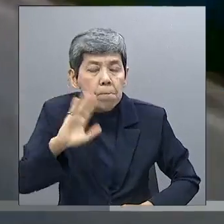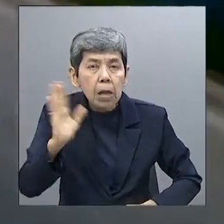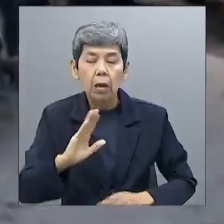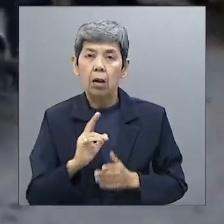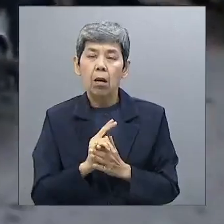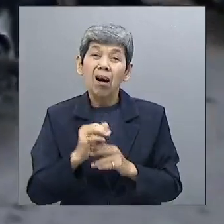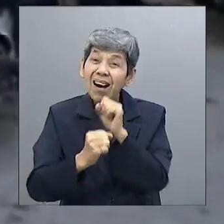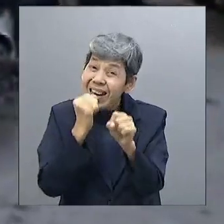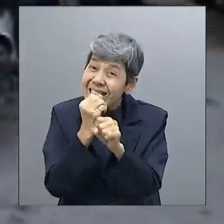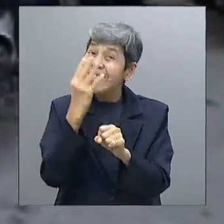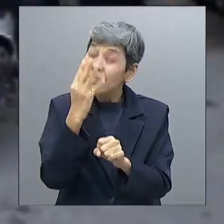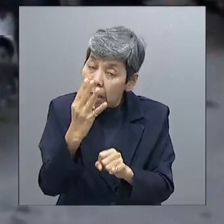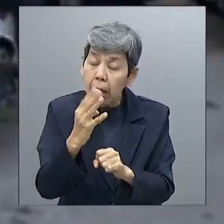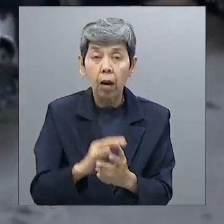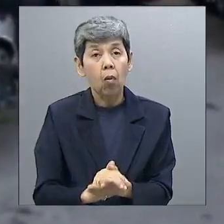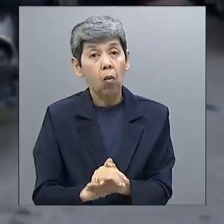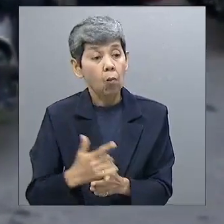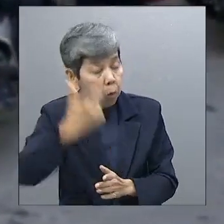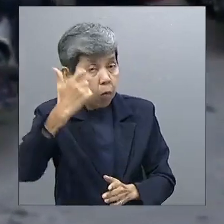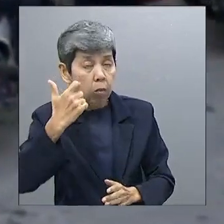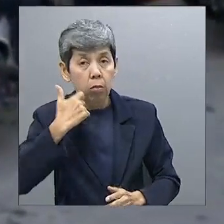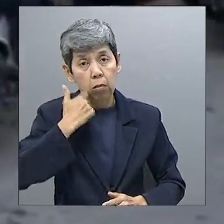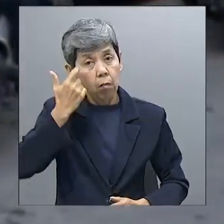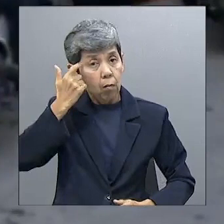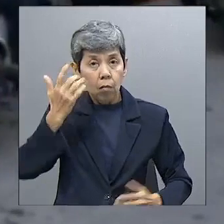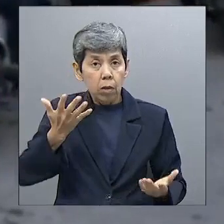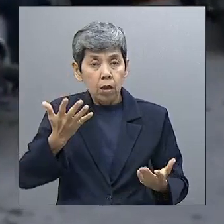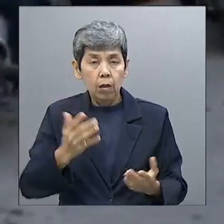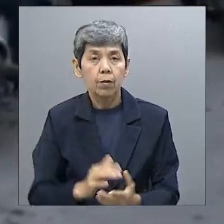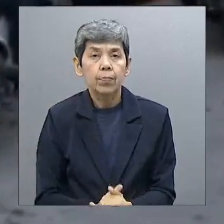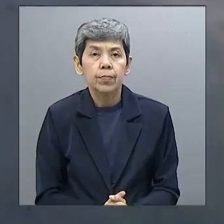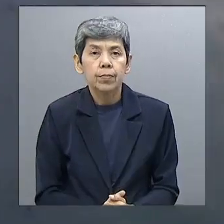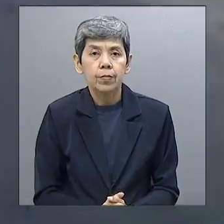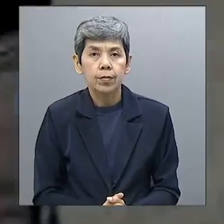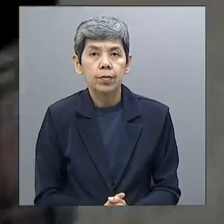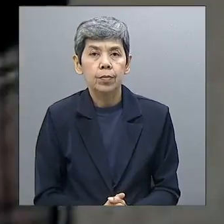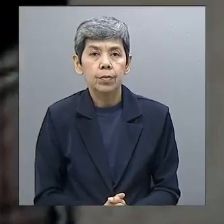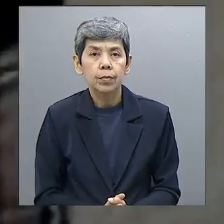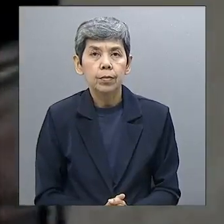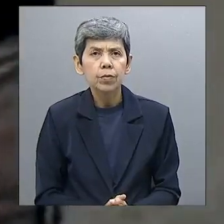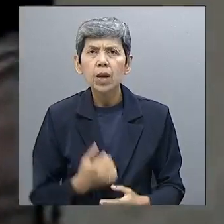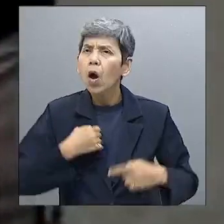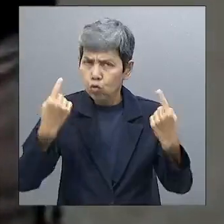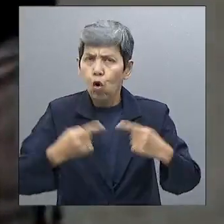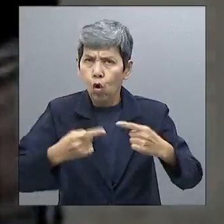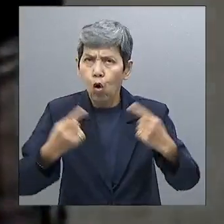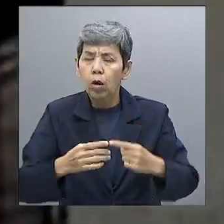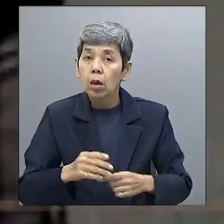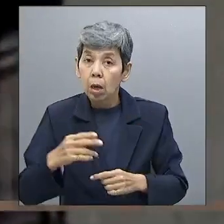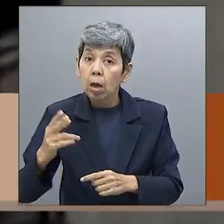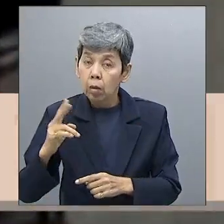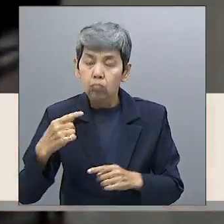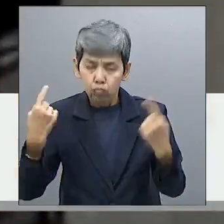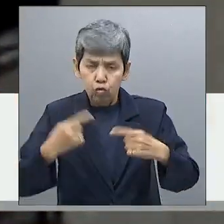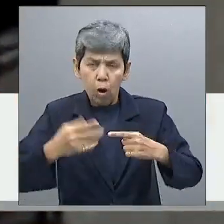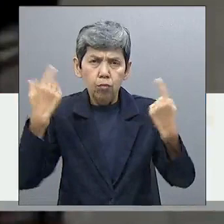ผ่านมาแล้วถึง4ปีจะมาถูกยิงที่หน้าบ้านค่ะ ก็เคยทะเลาะกัน กับไอ้คนที่ไปยิงเนี่ยนะ